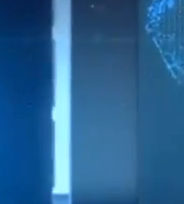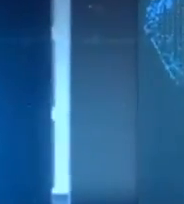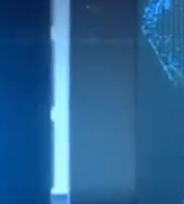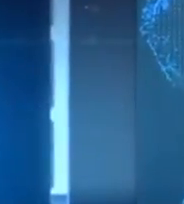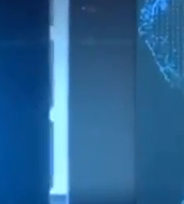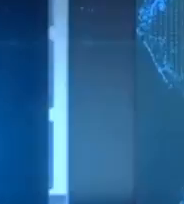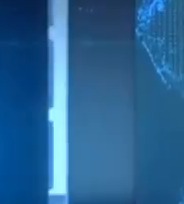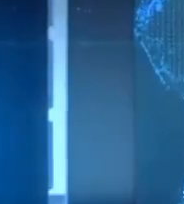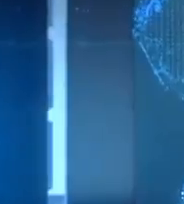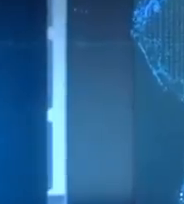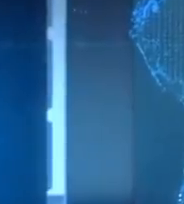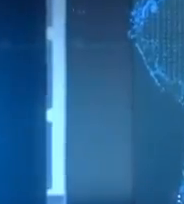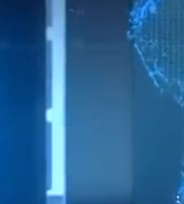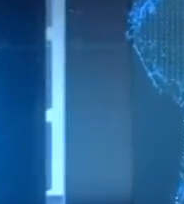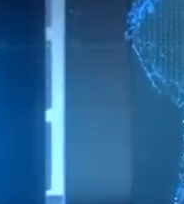Алакөл ауданынан.